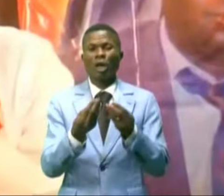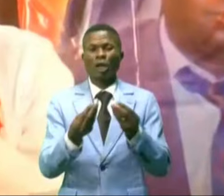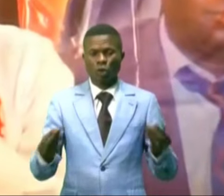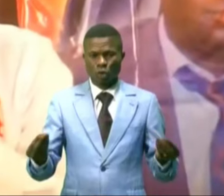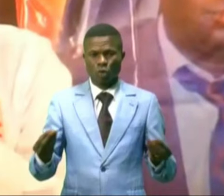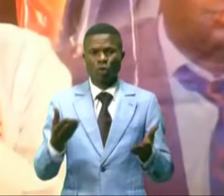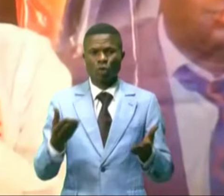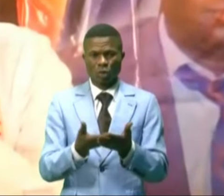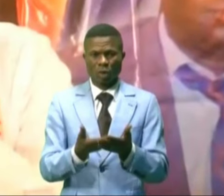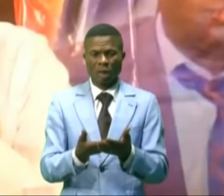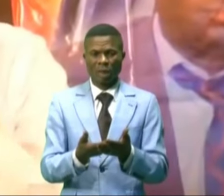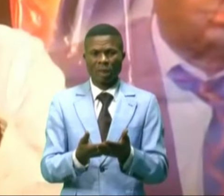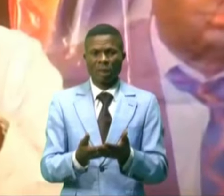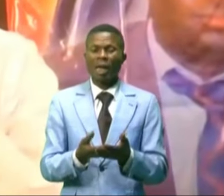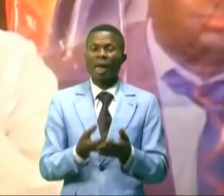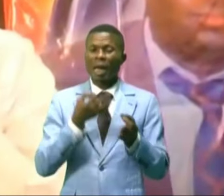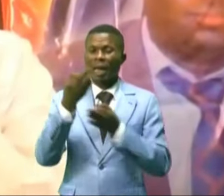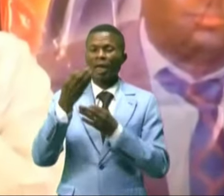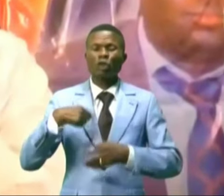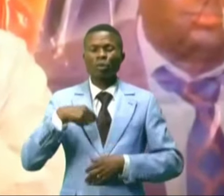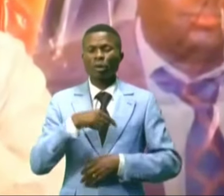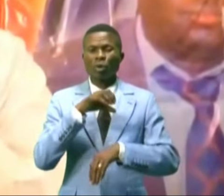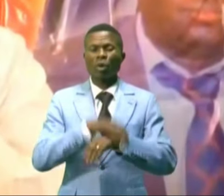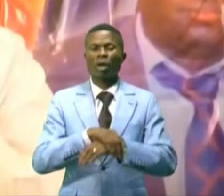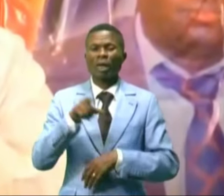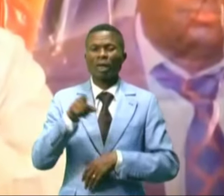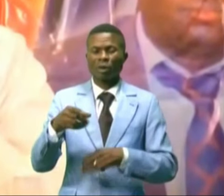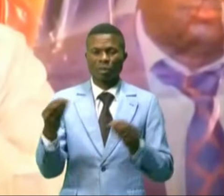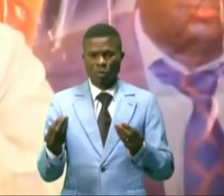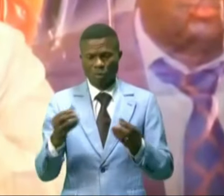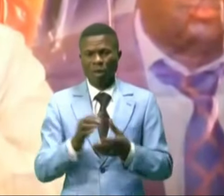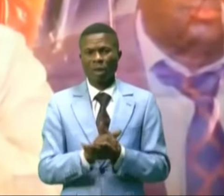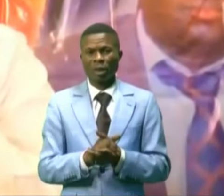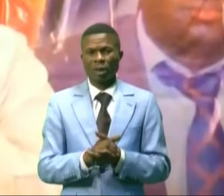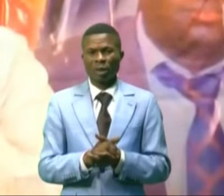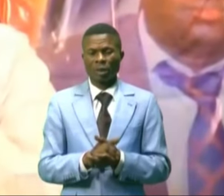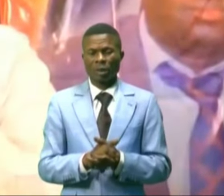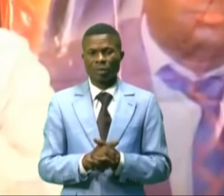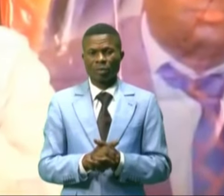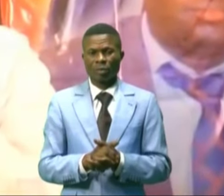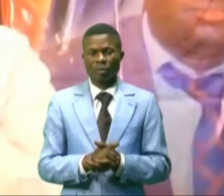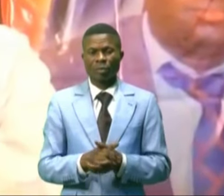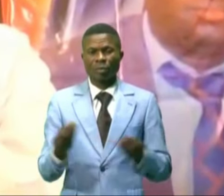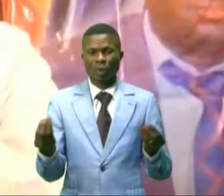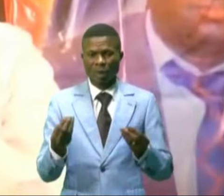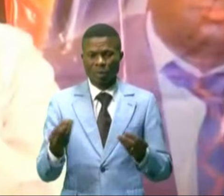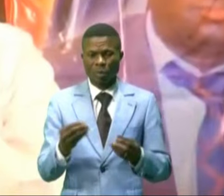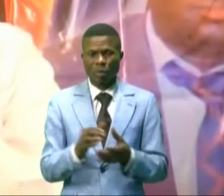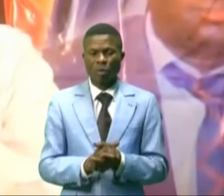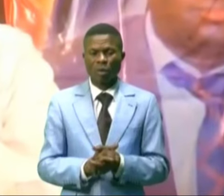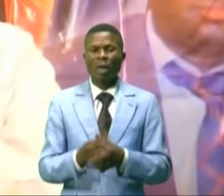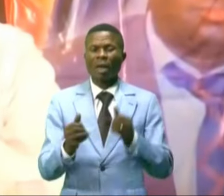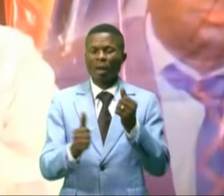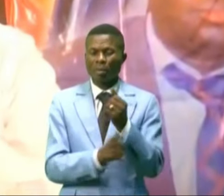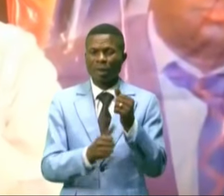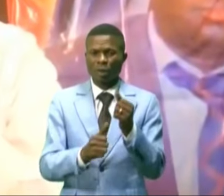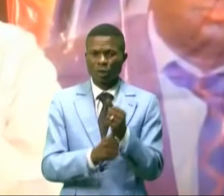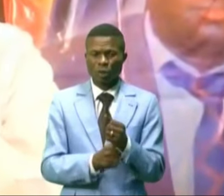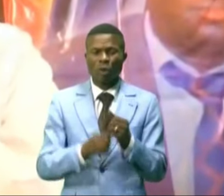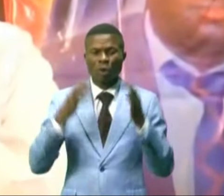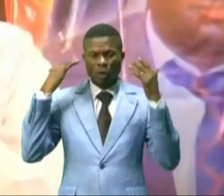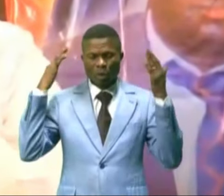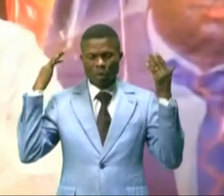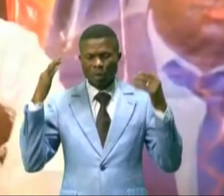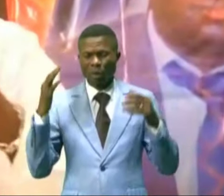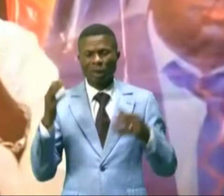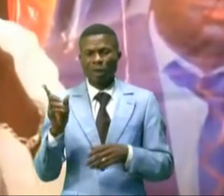militant de la Convention fédérale du Congo d'avoir et de prendre leur apaisement. L'apaisement, pourquoi ? Parce